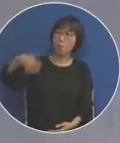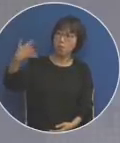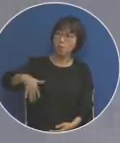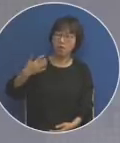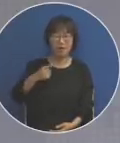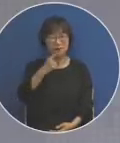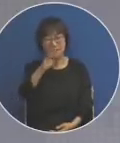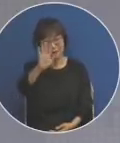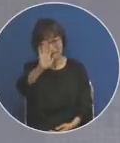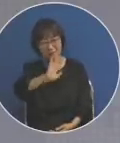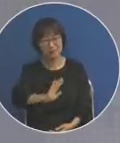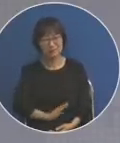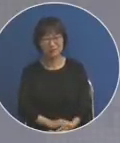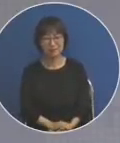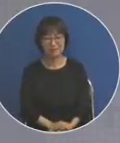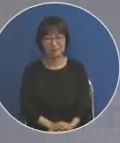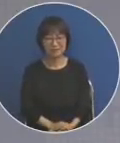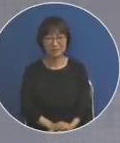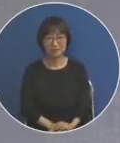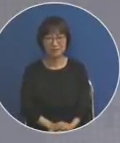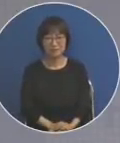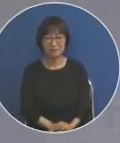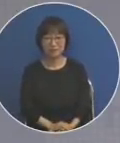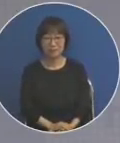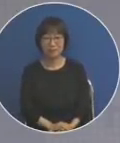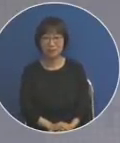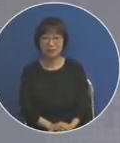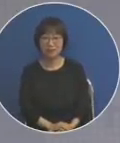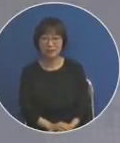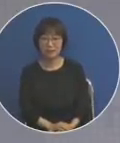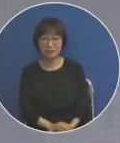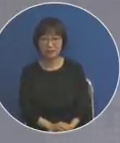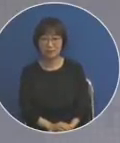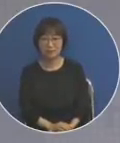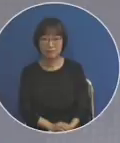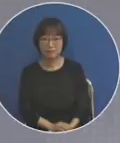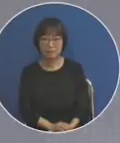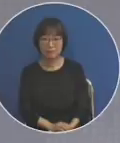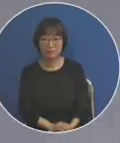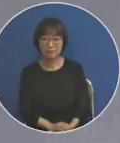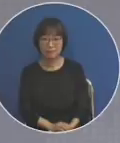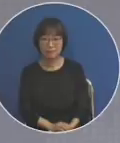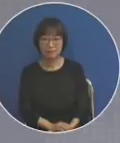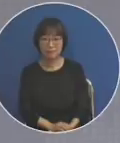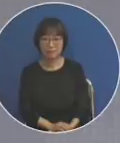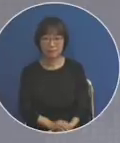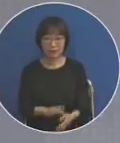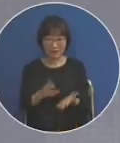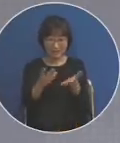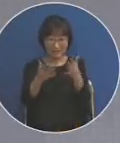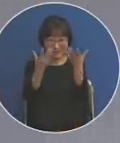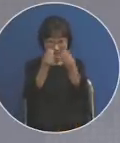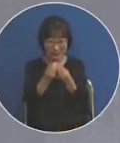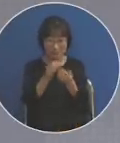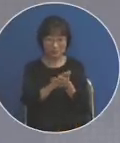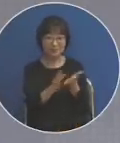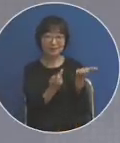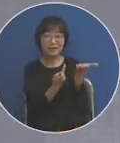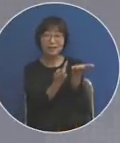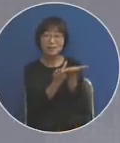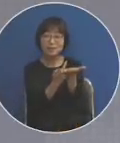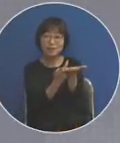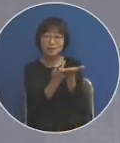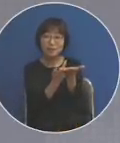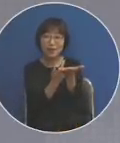individual? Then no, I'm not trying to say that. 저 섬에서 사람이 자고 있는데 그 섬을 지키는 등대지기는요 대단한